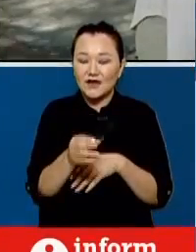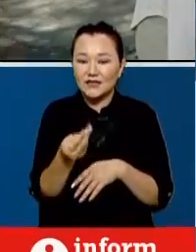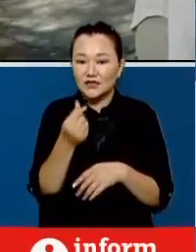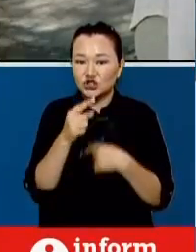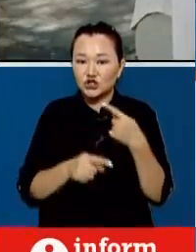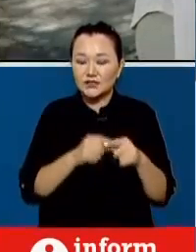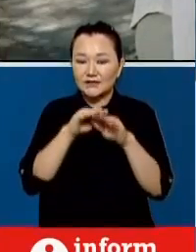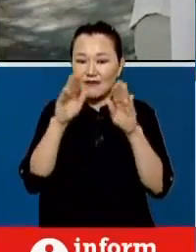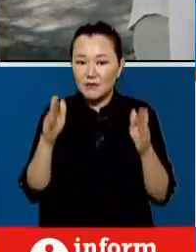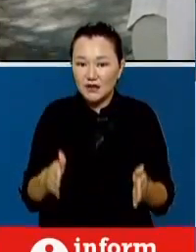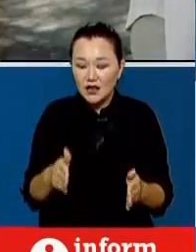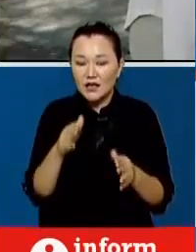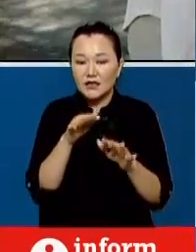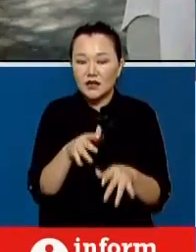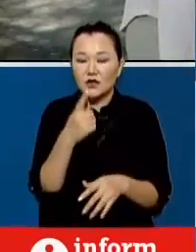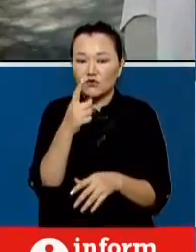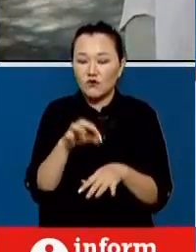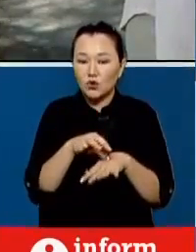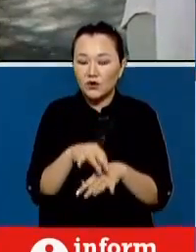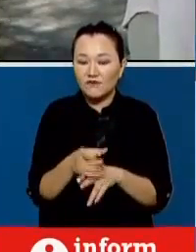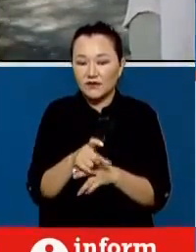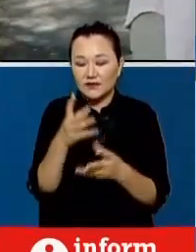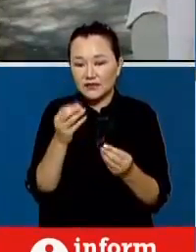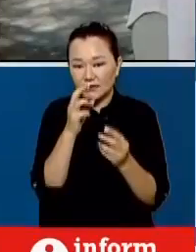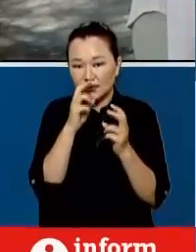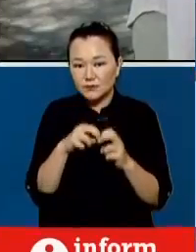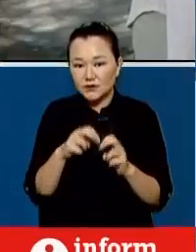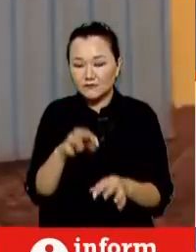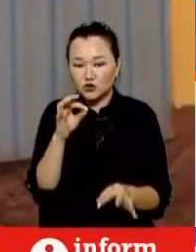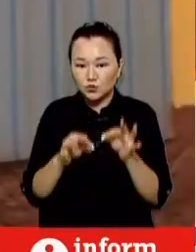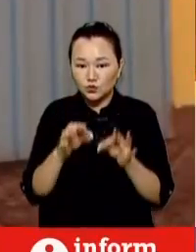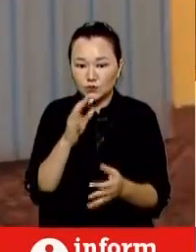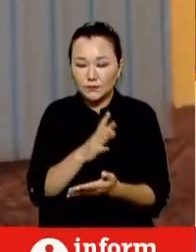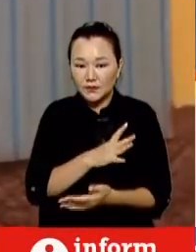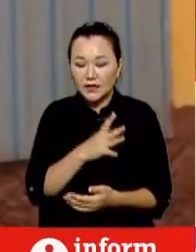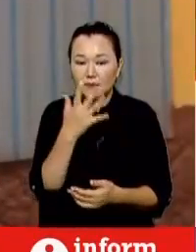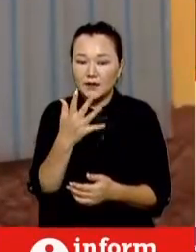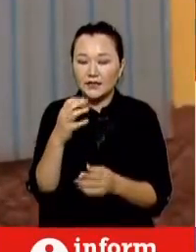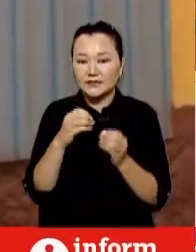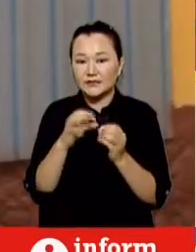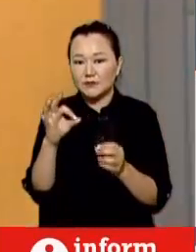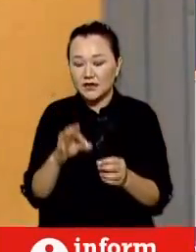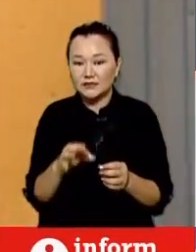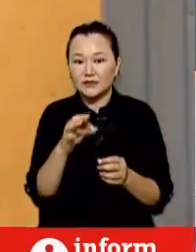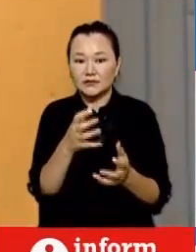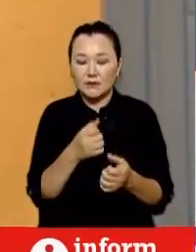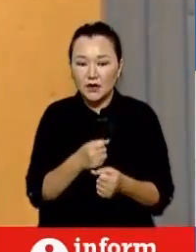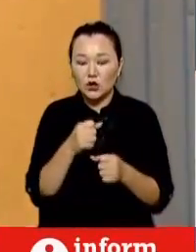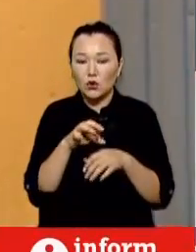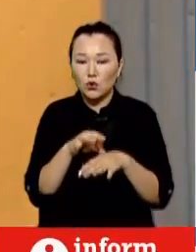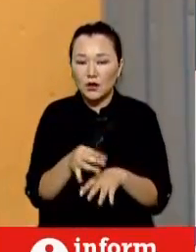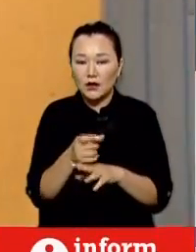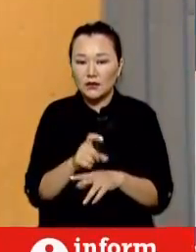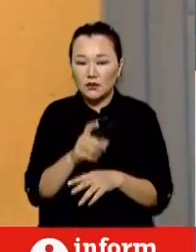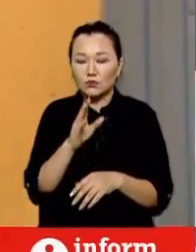через терминалы. Дело одного из курьеров в эти дни рассматривают в суде. Обычно 5-10% курьер забирает. За это курьер